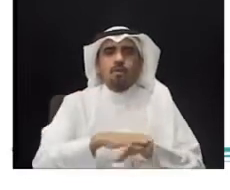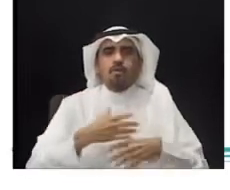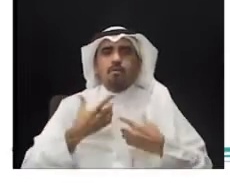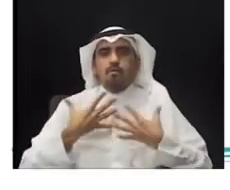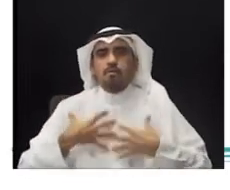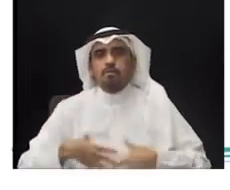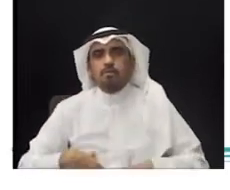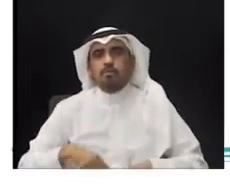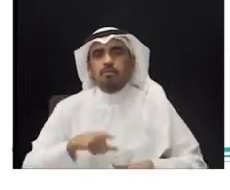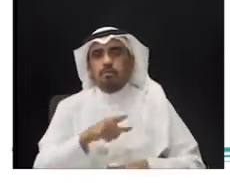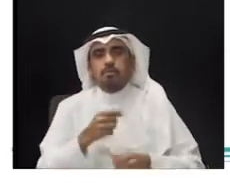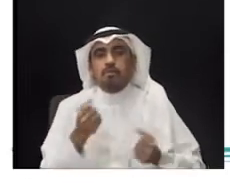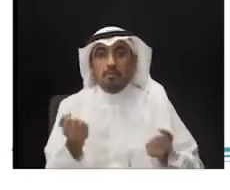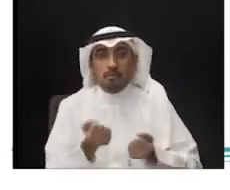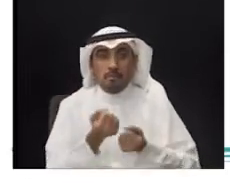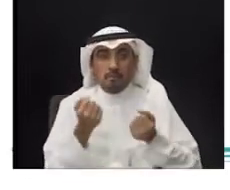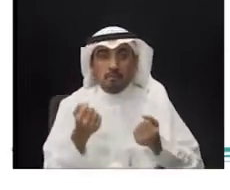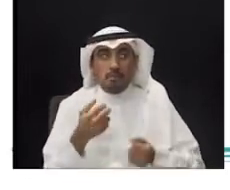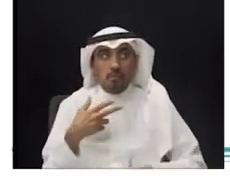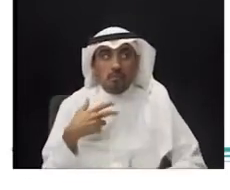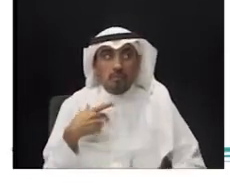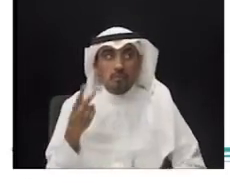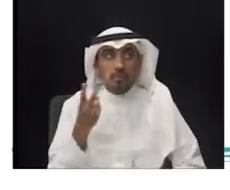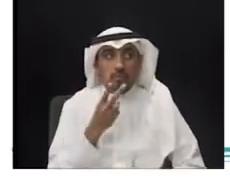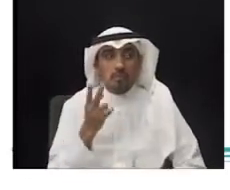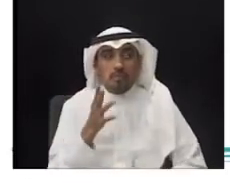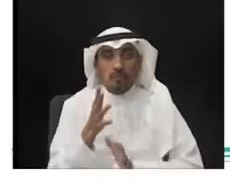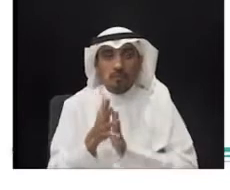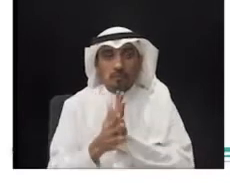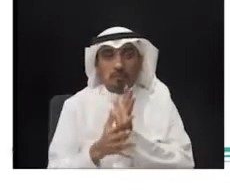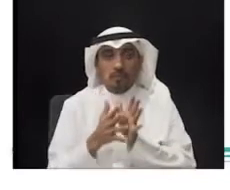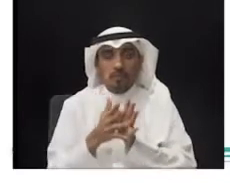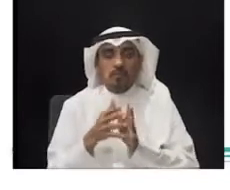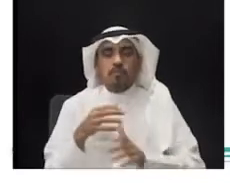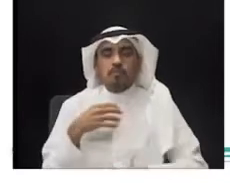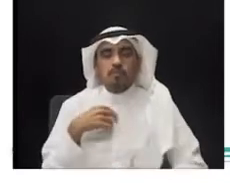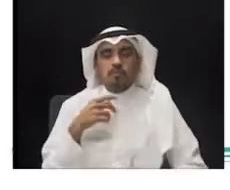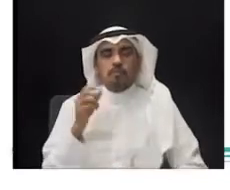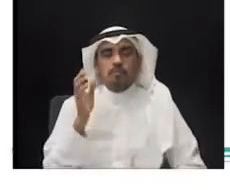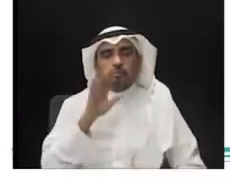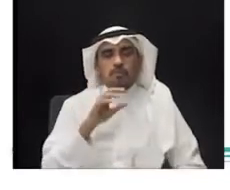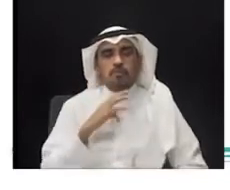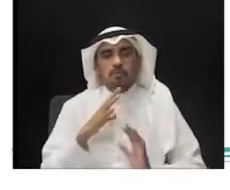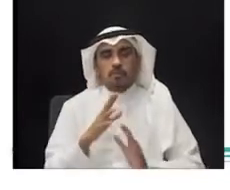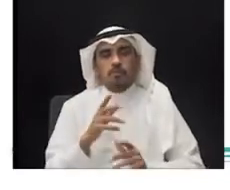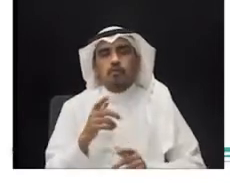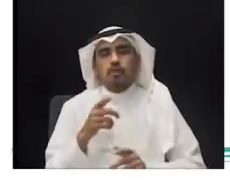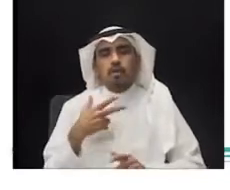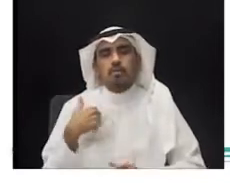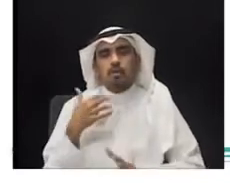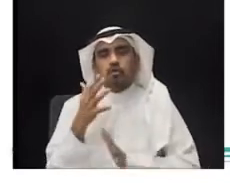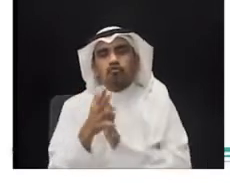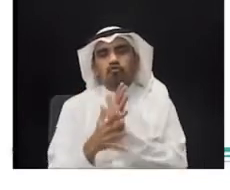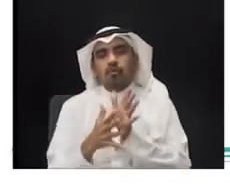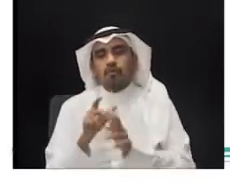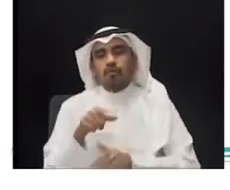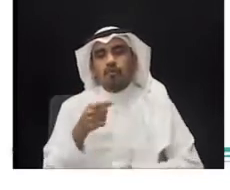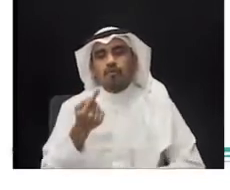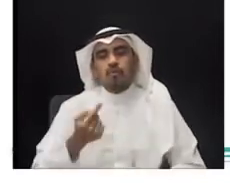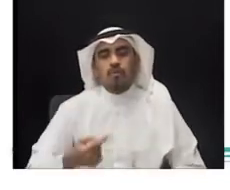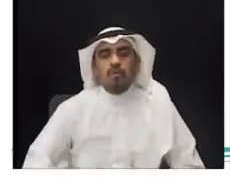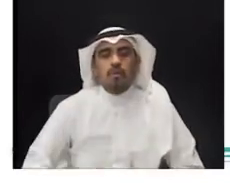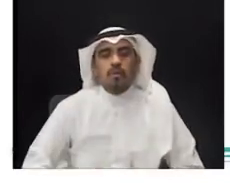محافظون على ملابسهم. في هذا التدريب مر معنا اسمي إشارة، وبإذن الله سنأخذ اسماء الإشارة في